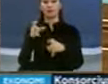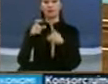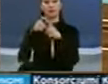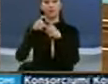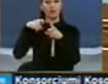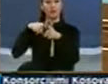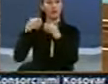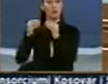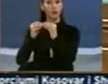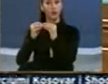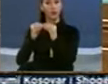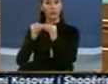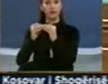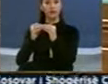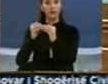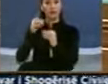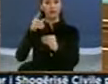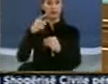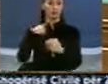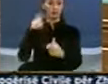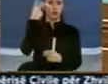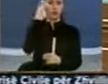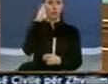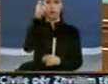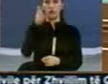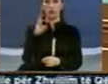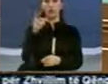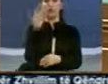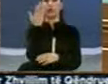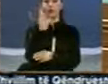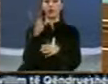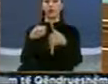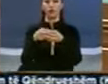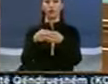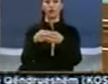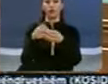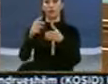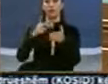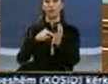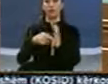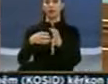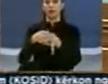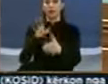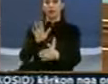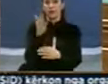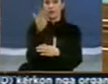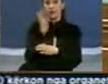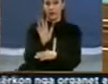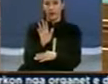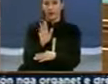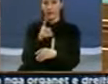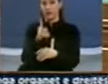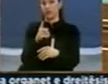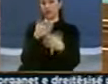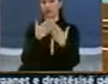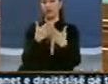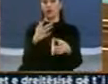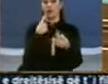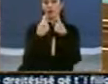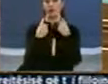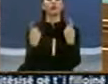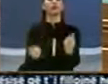juaj, e kuptoj, jeni deputete, përfaqësoni një parti politike, edhe nuk e maj drejtën të bëni politikë, të bëni